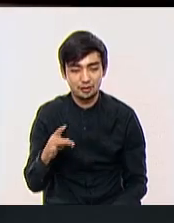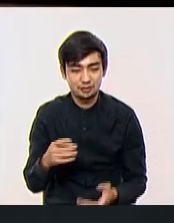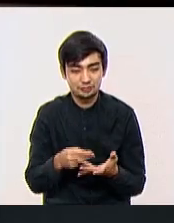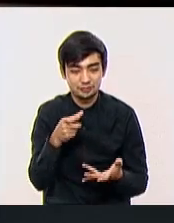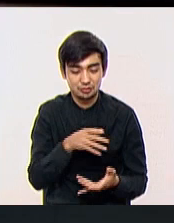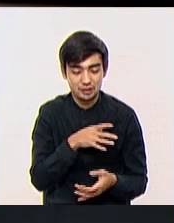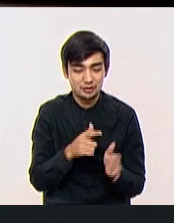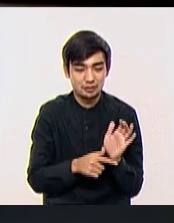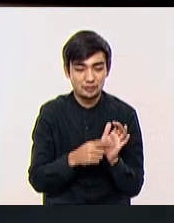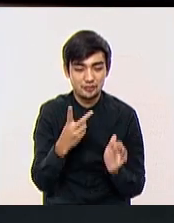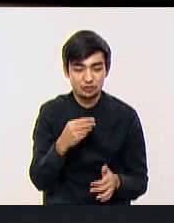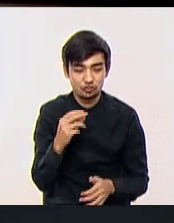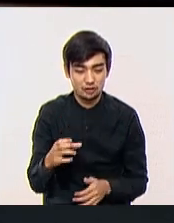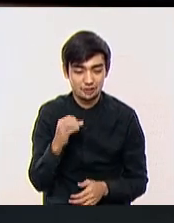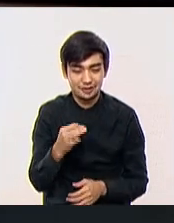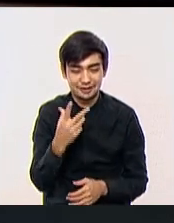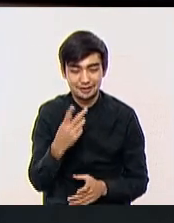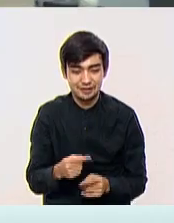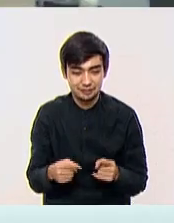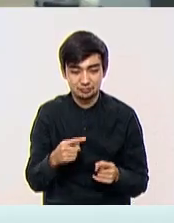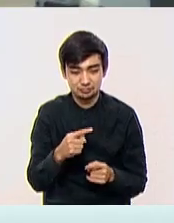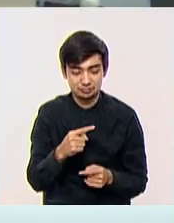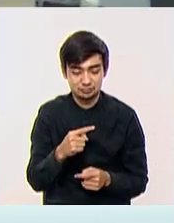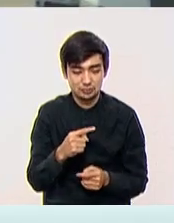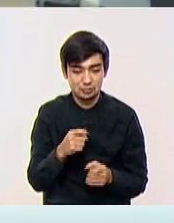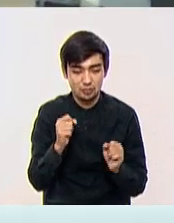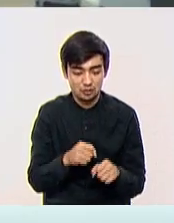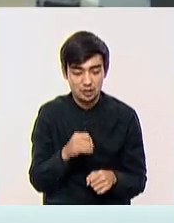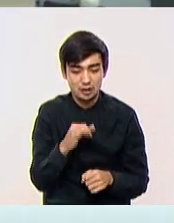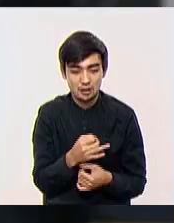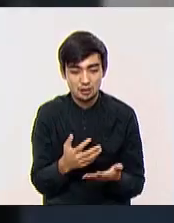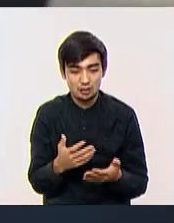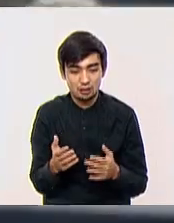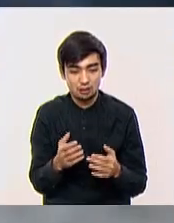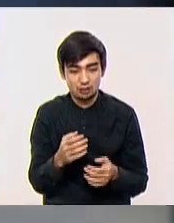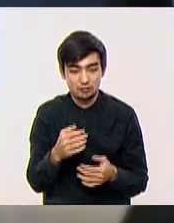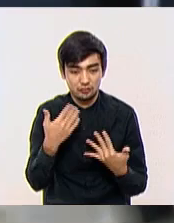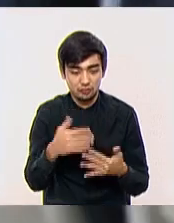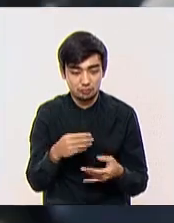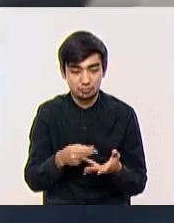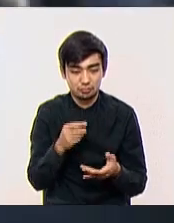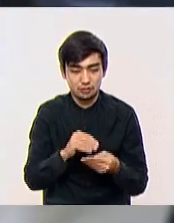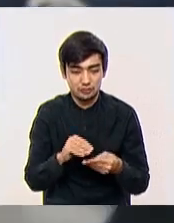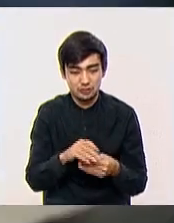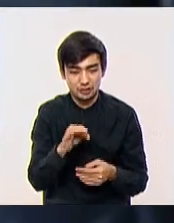нәтижесі 72 сағатқа, яғни 3 тәулікке жарамды. Мұндай шешім еліміздің бас санитар дәрігерінің қаулысына сәйкес шығарылған.